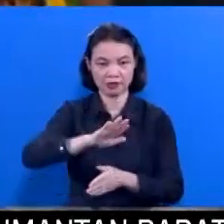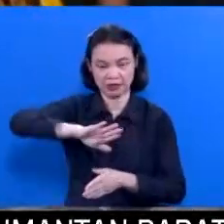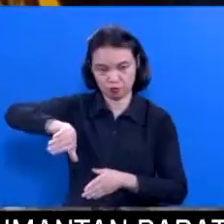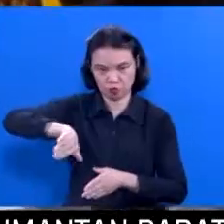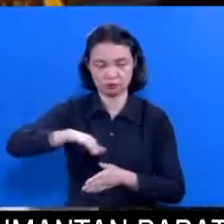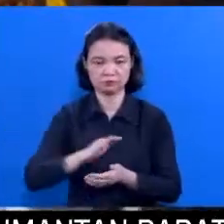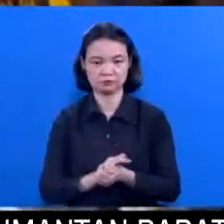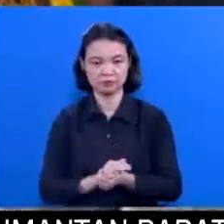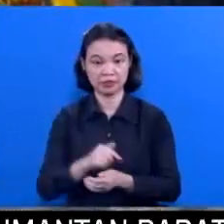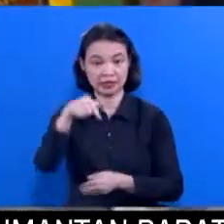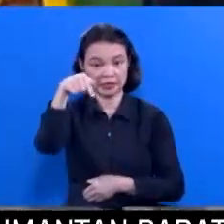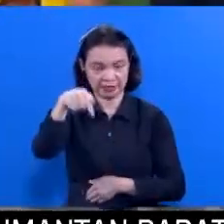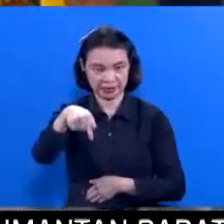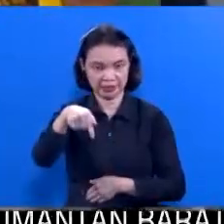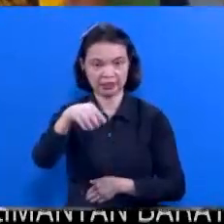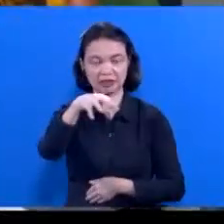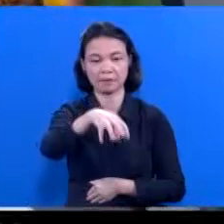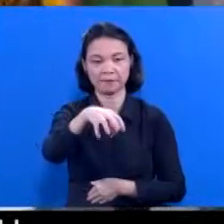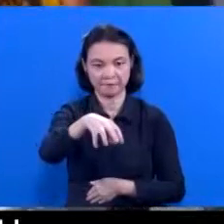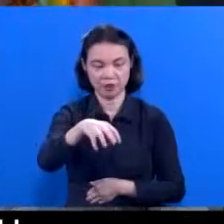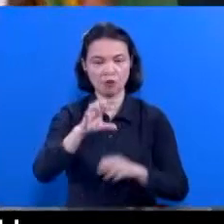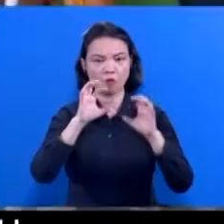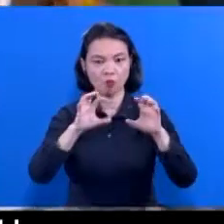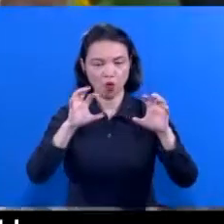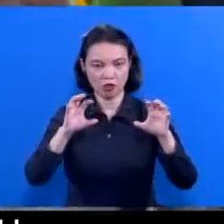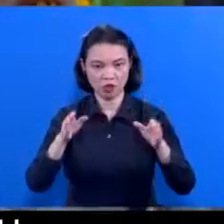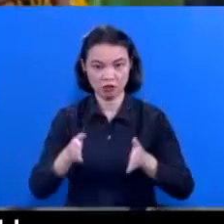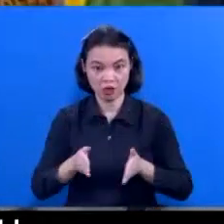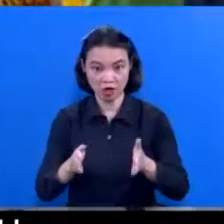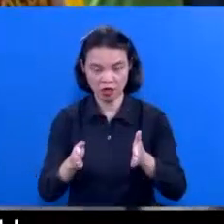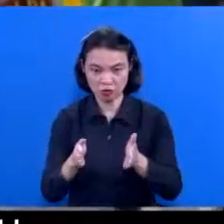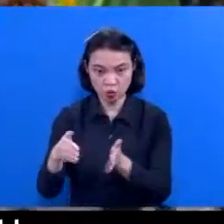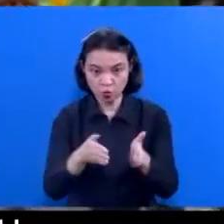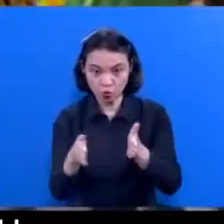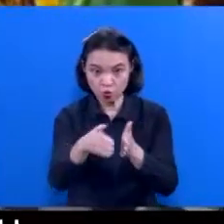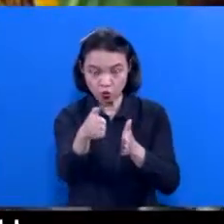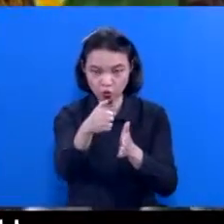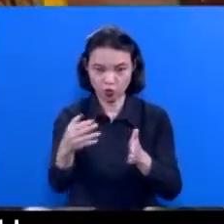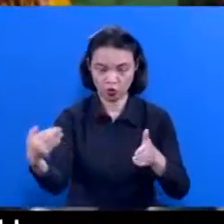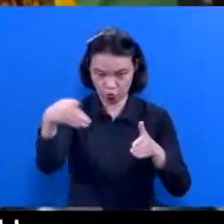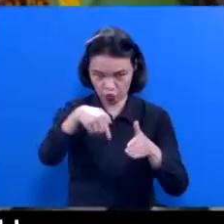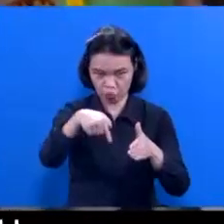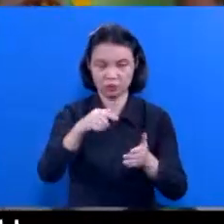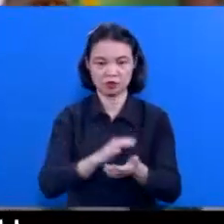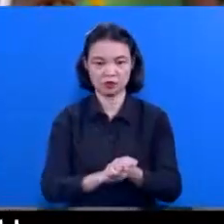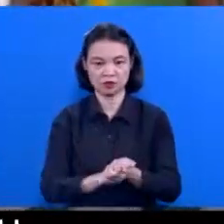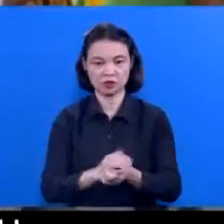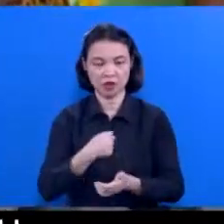Dan di sini adalah tempat di mana banyak sekali jalur tikus bermuara. Gitu. Sehingga seperti yang kami sampaikan